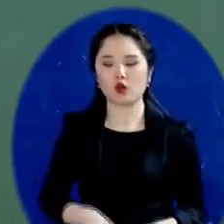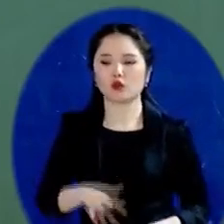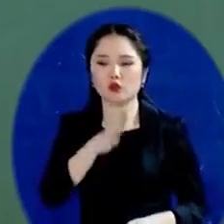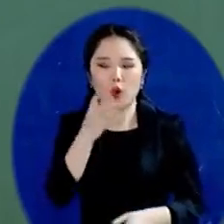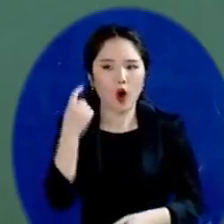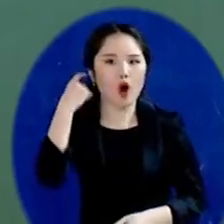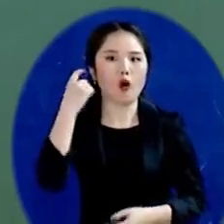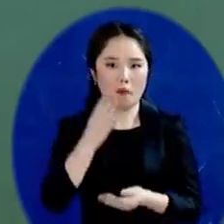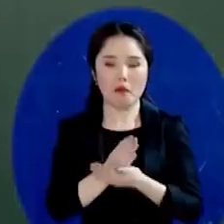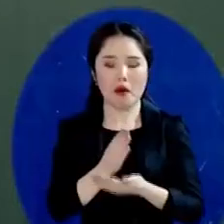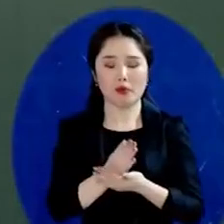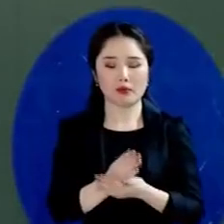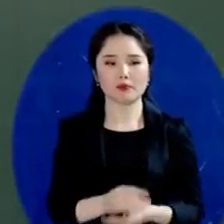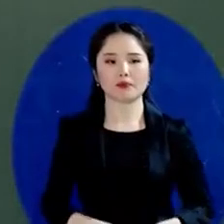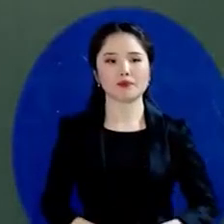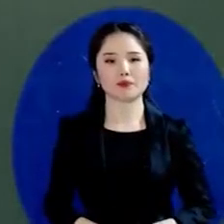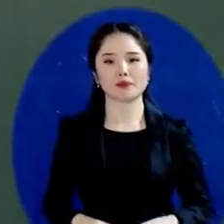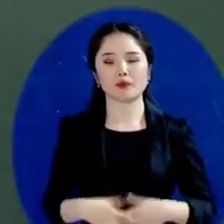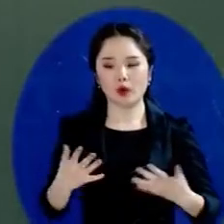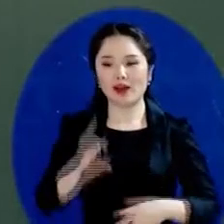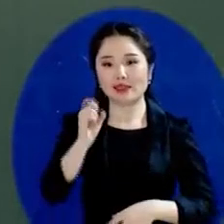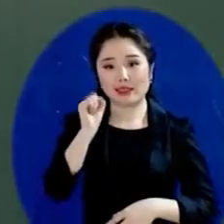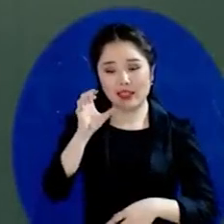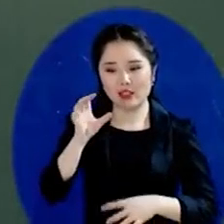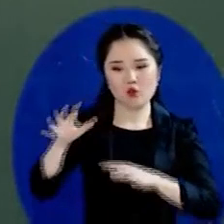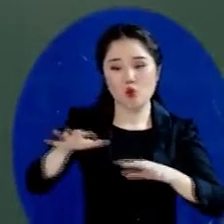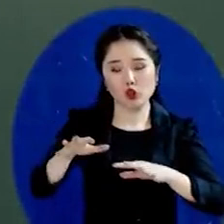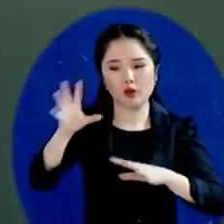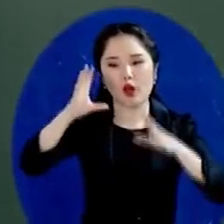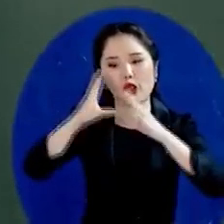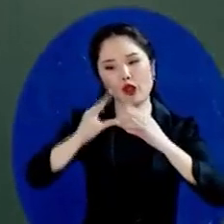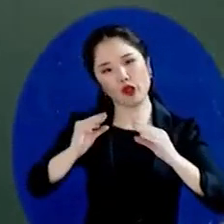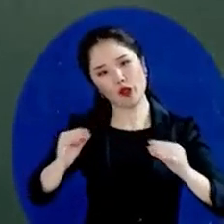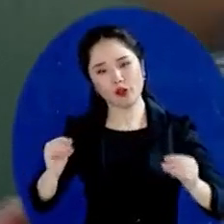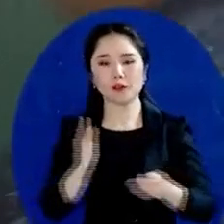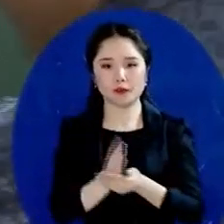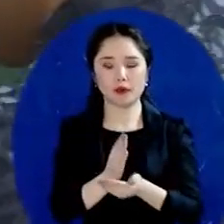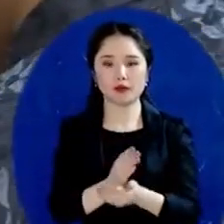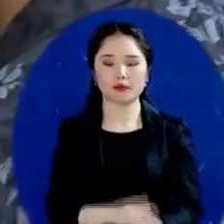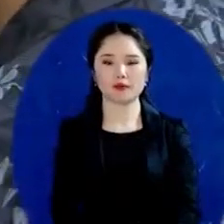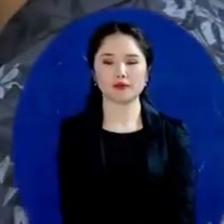төлийн дуу цангиндаг мөн цас мөс хайлдаг.